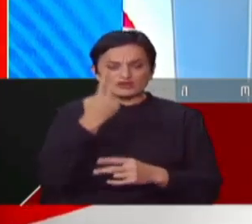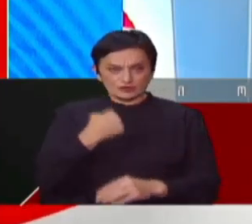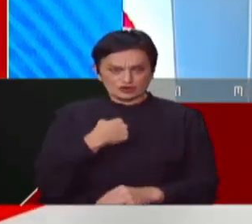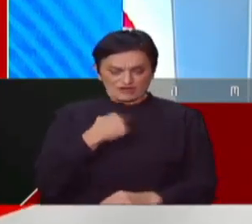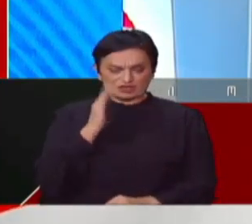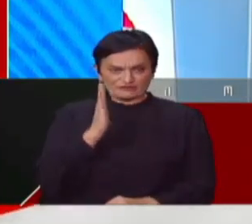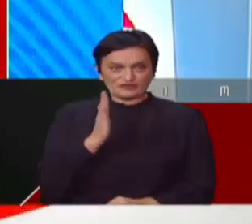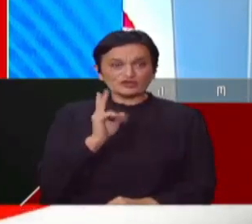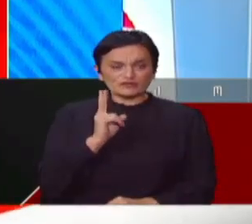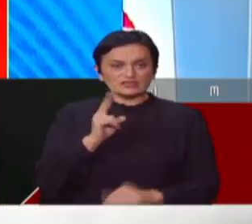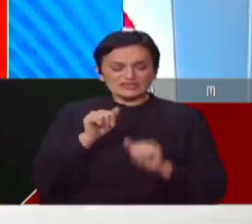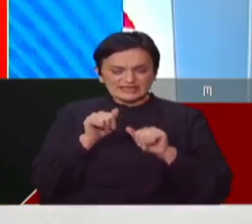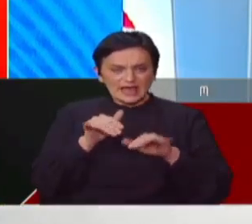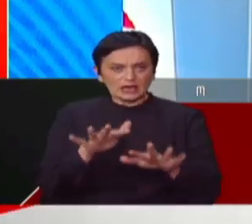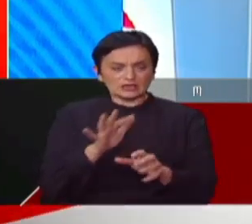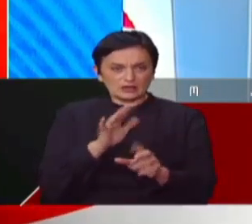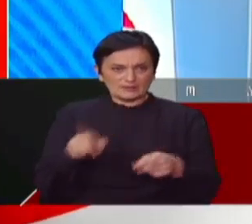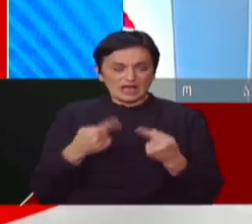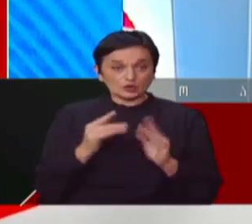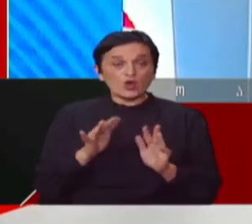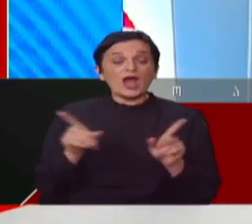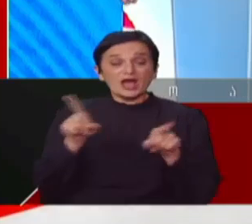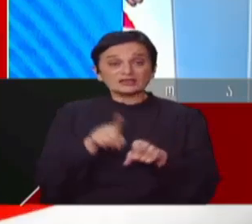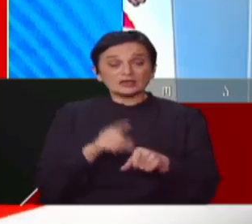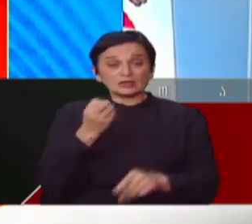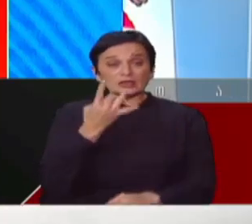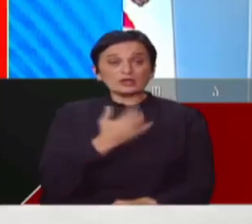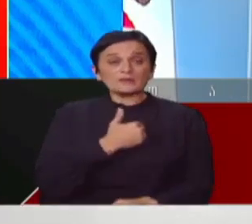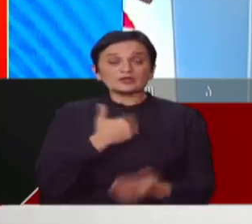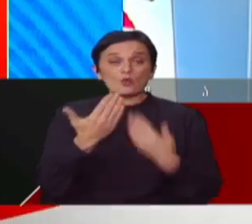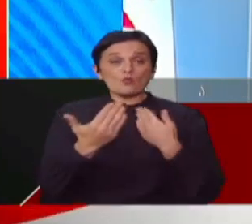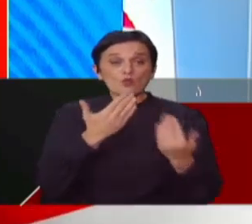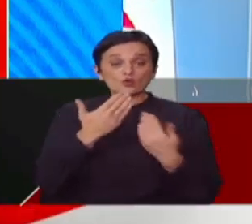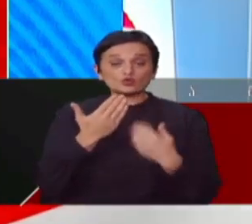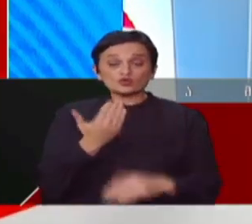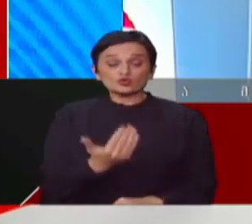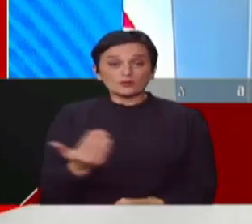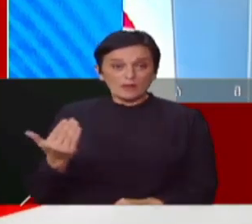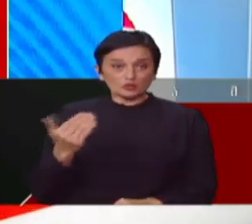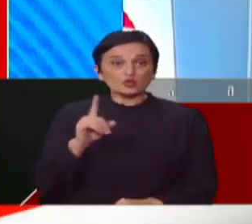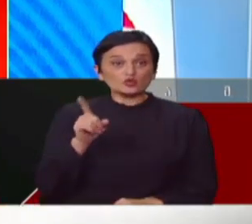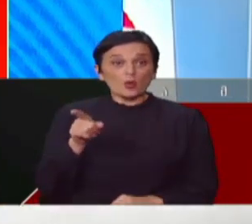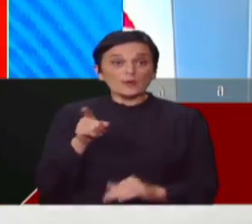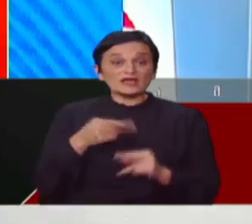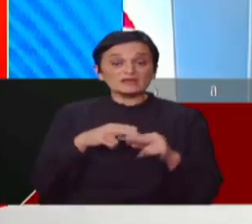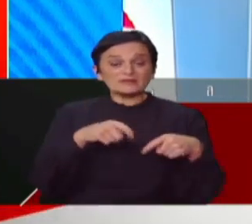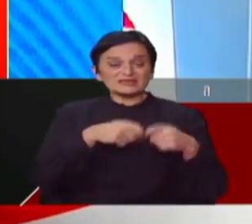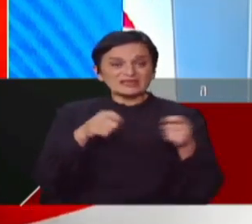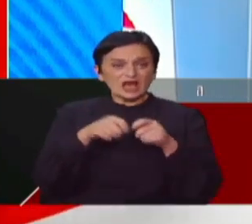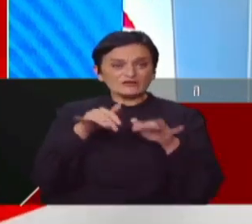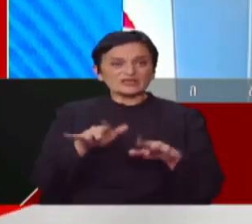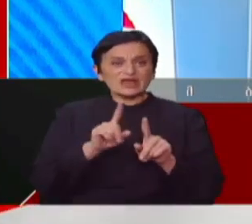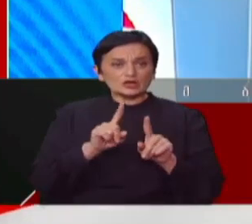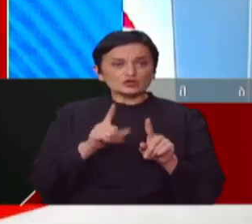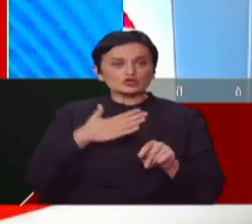ვინც ამაზე რეაგირებას განახორციელებს. Და ასევე კიდევ ერთხელ მინდა მოუწოდო მათ, რომ კონდეთ რეაგირება იმ დარღვევებზე, რაც